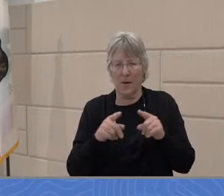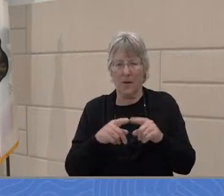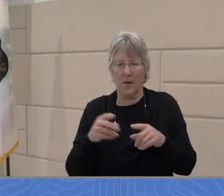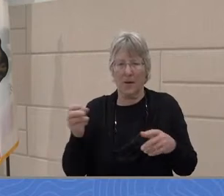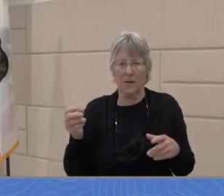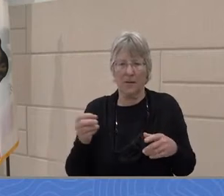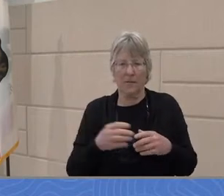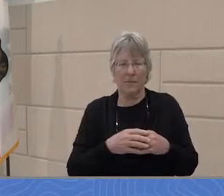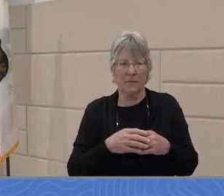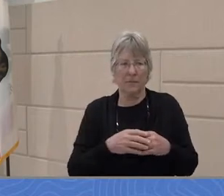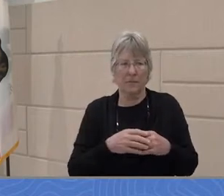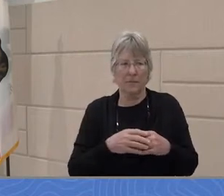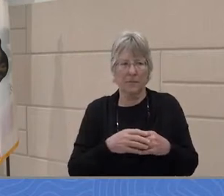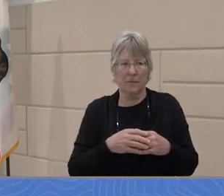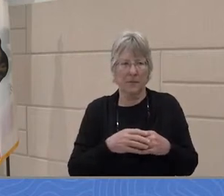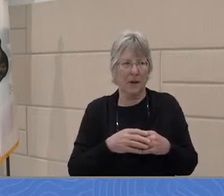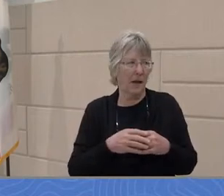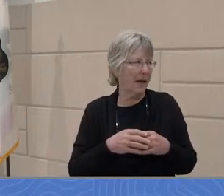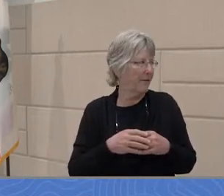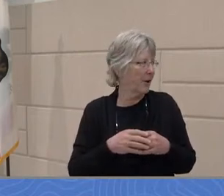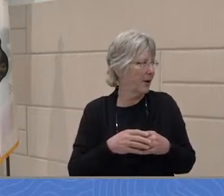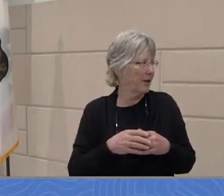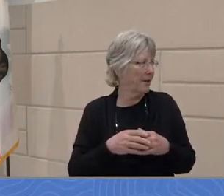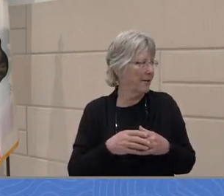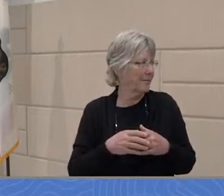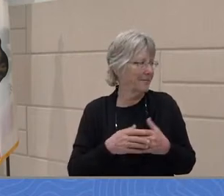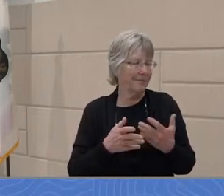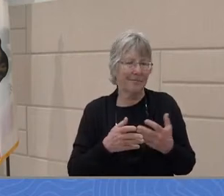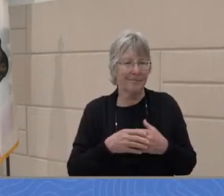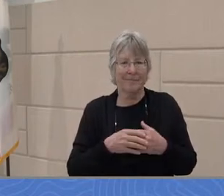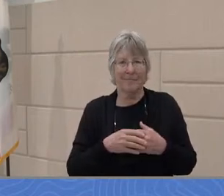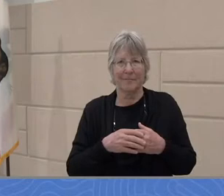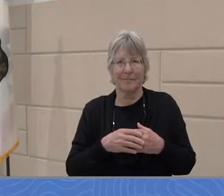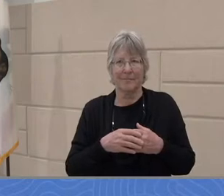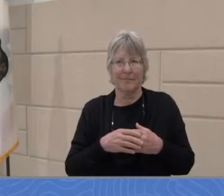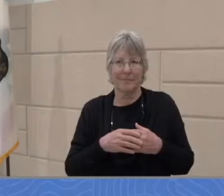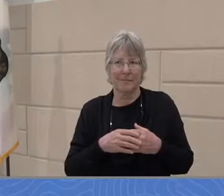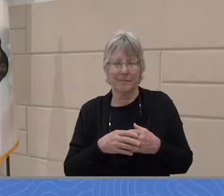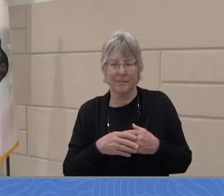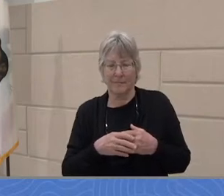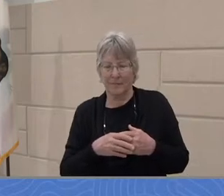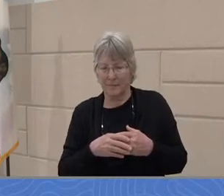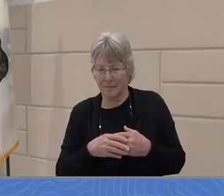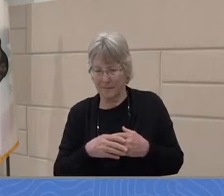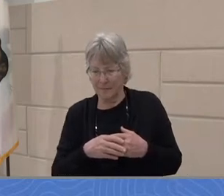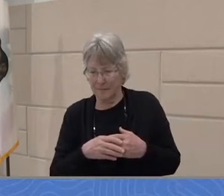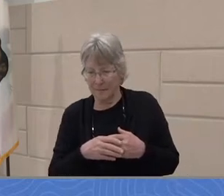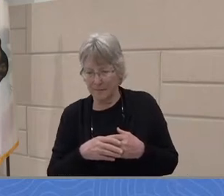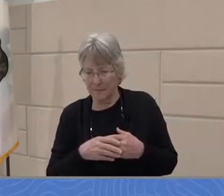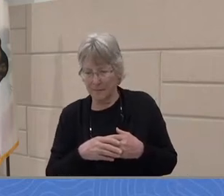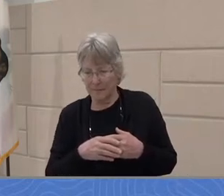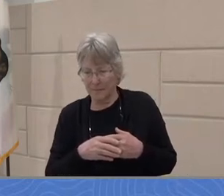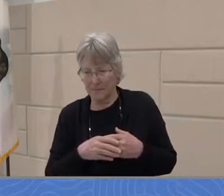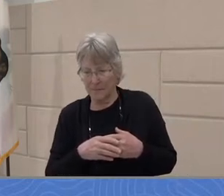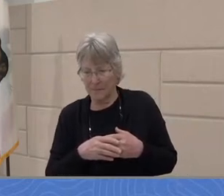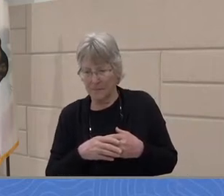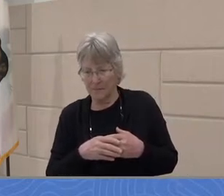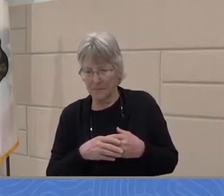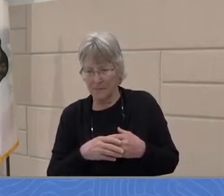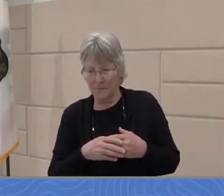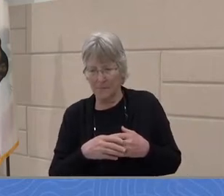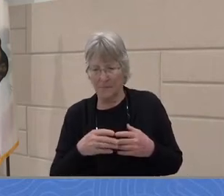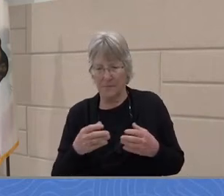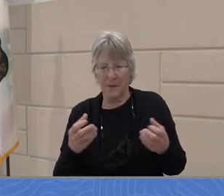เมียนการลำบากขนงการสตาร์ทมันอยู่โดยซาเมียนเพียบระอาระอูลขนงการในเยยมันฉ